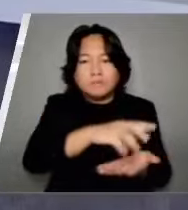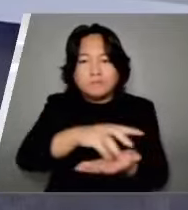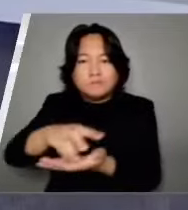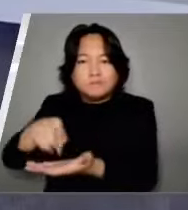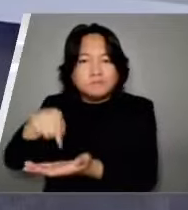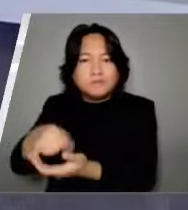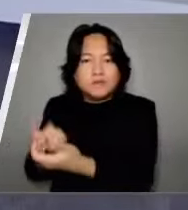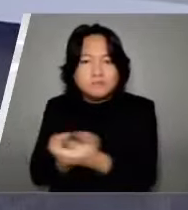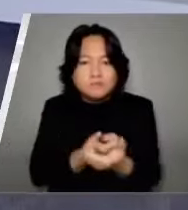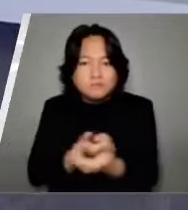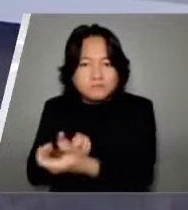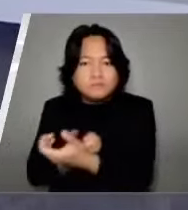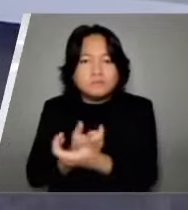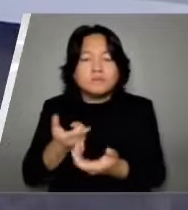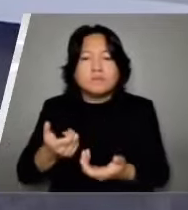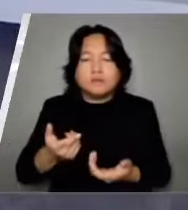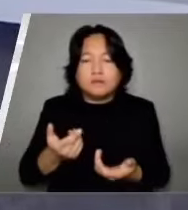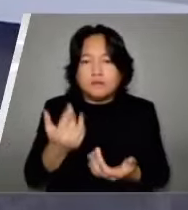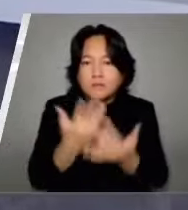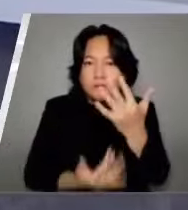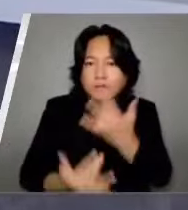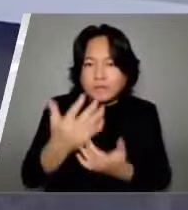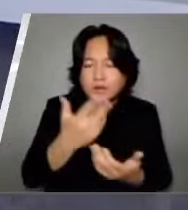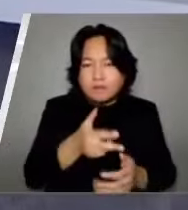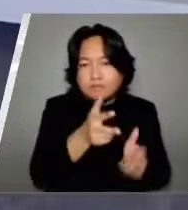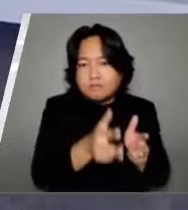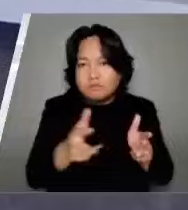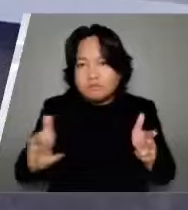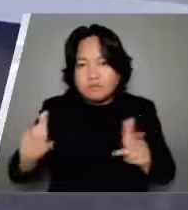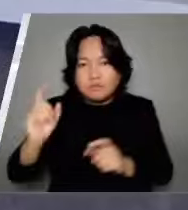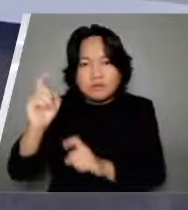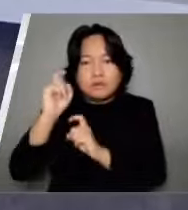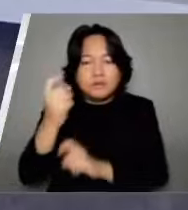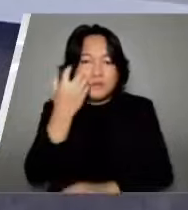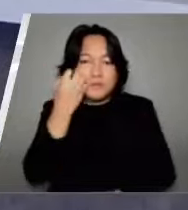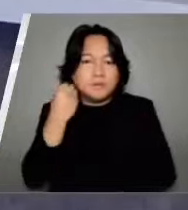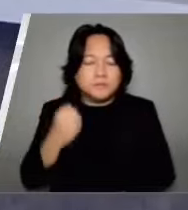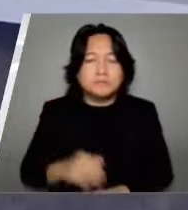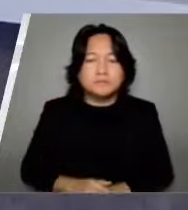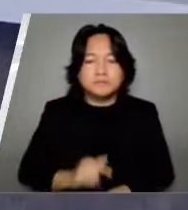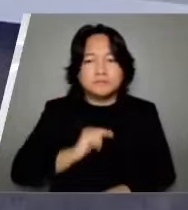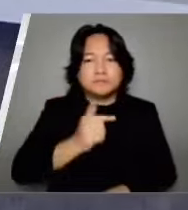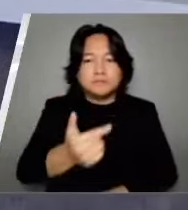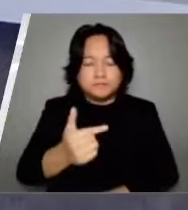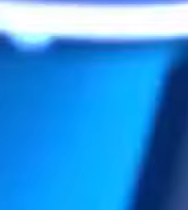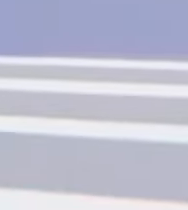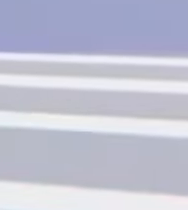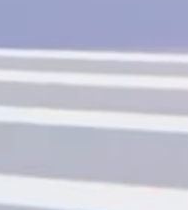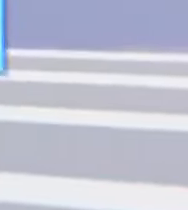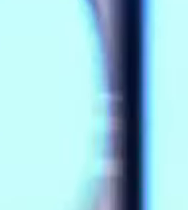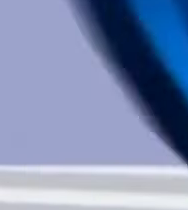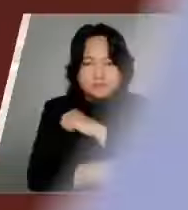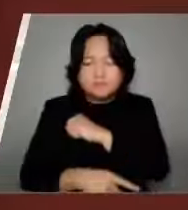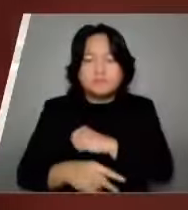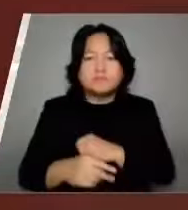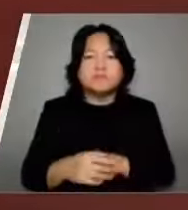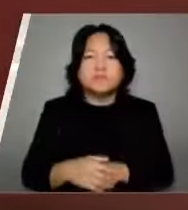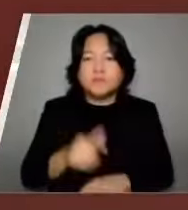munisipalidad. Saksi si Chris Suniga ng GMA Regional TV 1 North Central, Luzon.